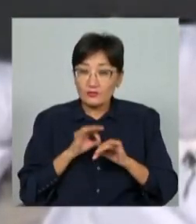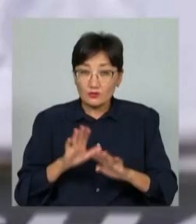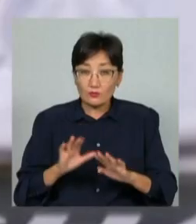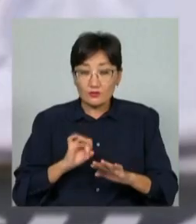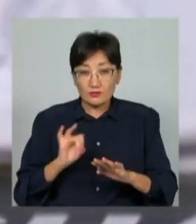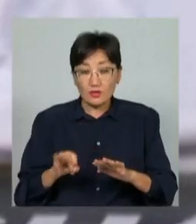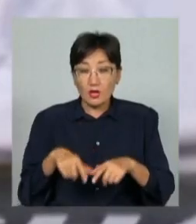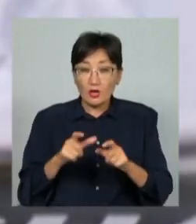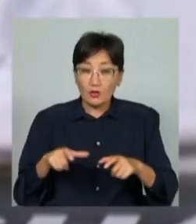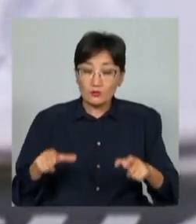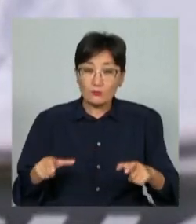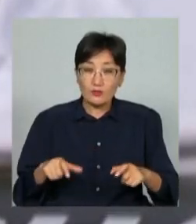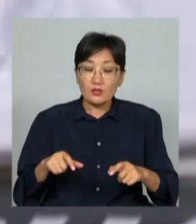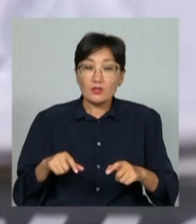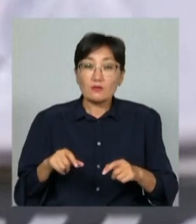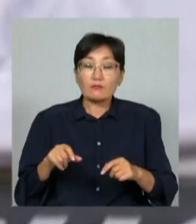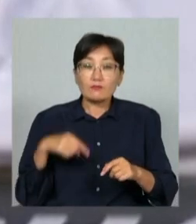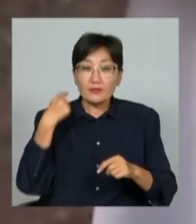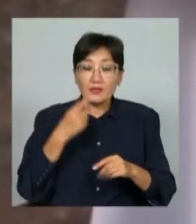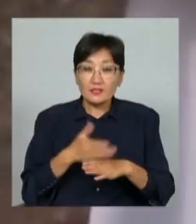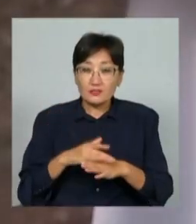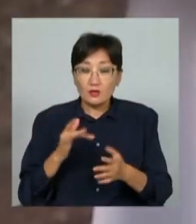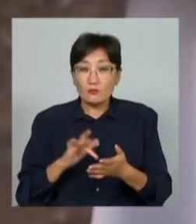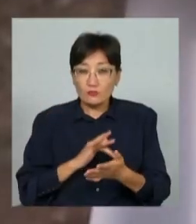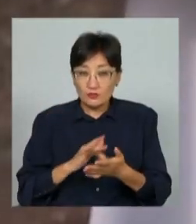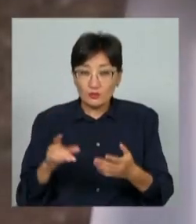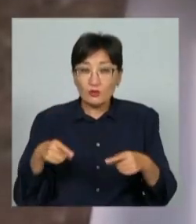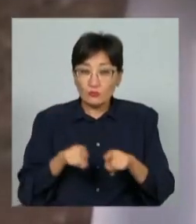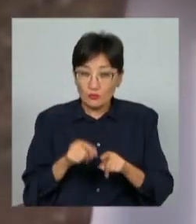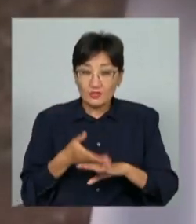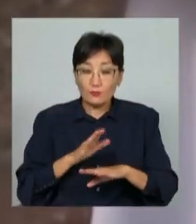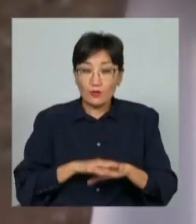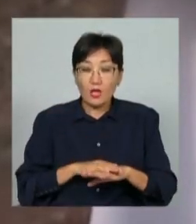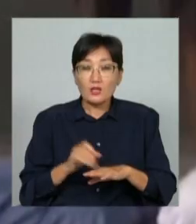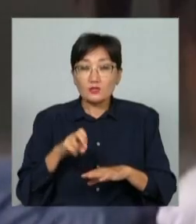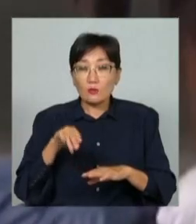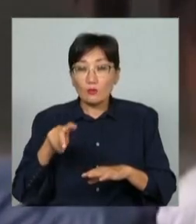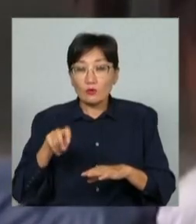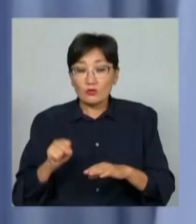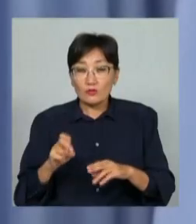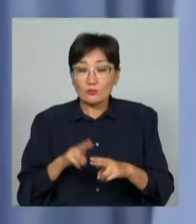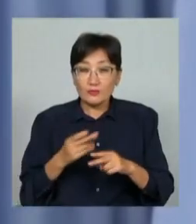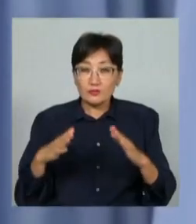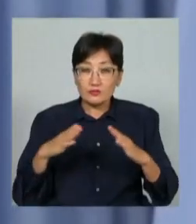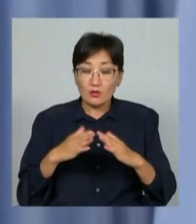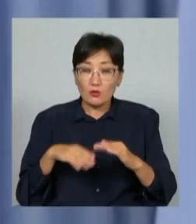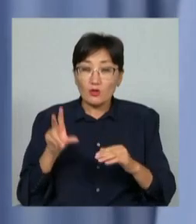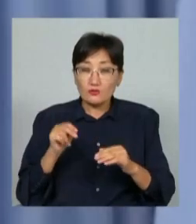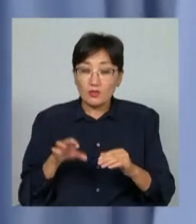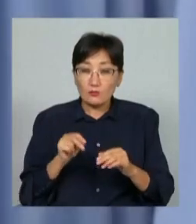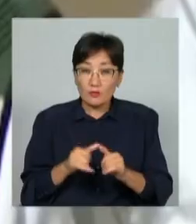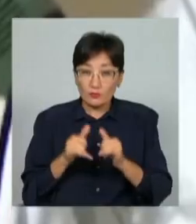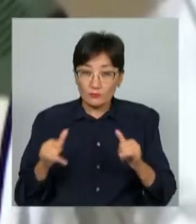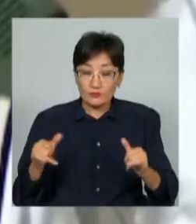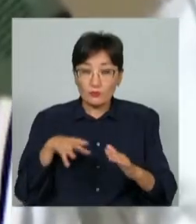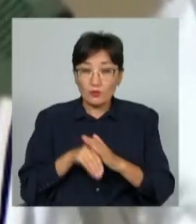Сонымен қатар адамдардың жеке бюджетінің бүйірінен ауыр соққы болып тұр. Мысалы, Сан-Паулуда баспанасыздардың саны күрт өсті,